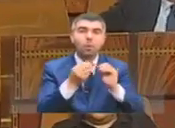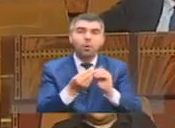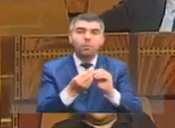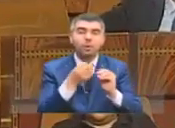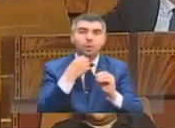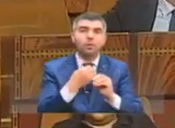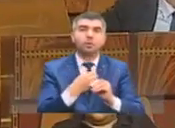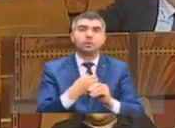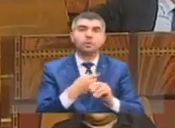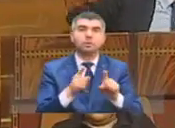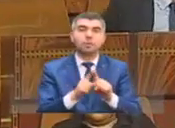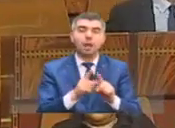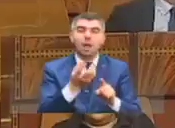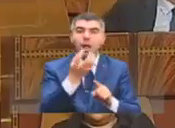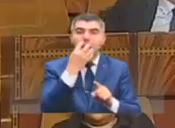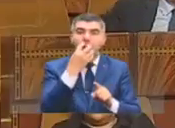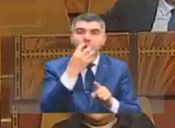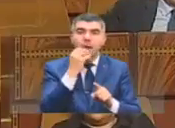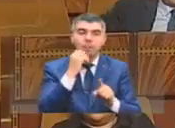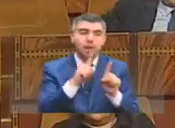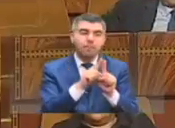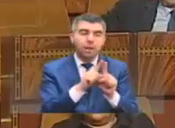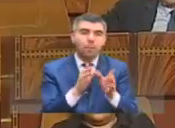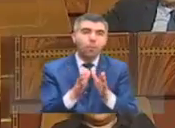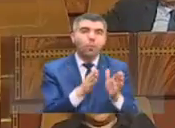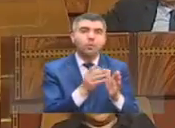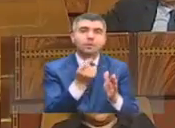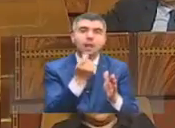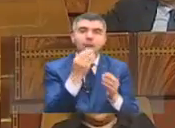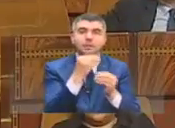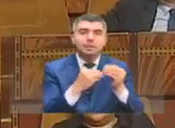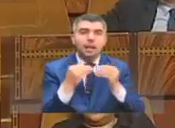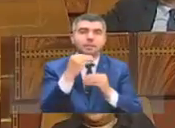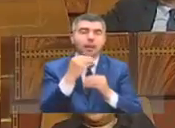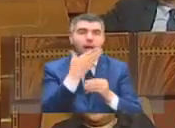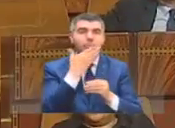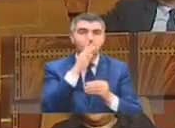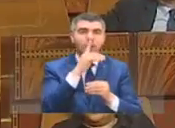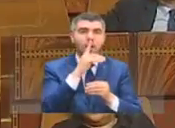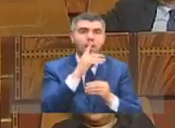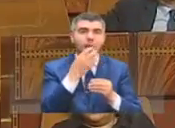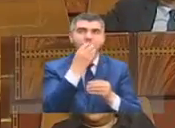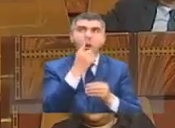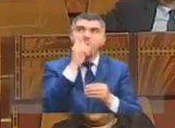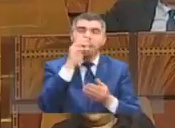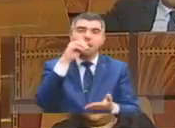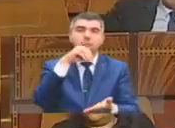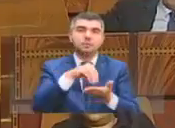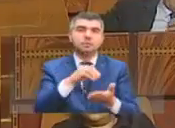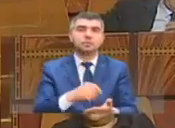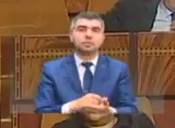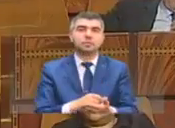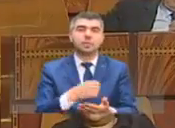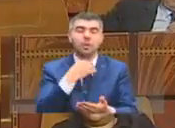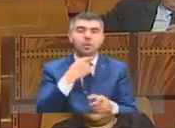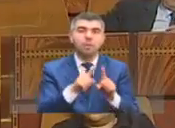الهواء، ما راكم عطيتوني شي هواء عاوتاني حالته بشي ثمن مهزوز. سيدة الوزيرة الله يخليك، ما ندفعوش الناس يحتجوا